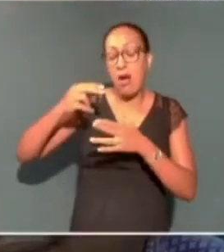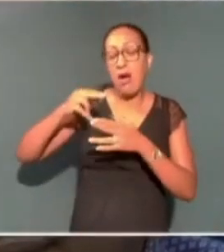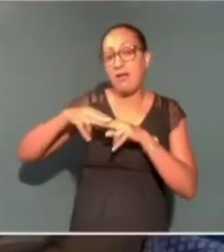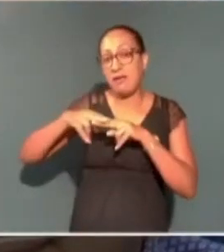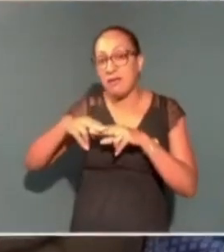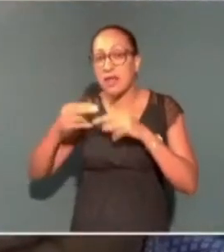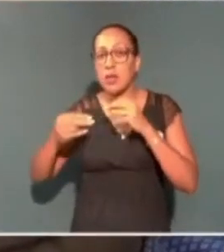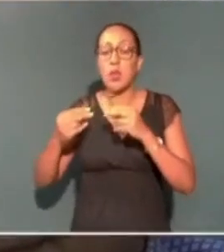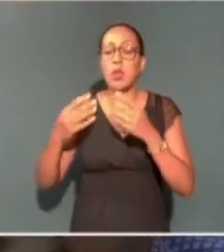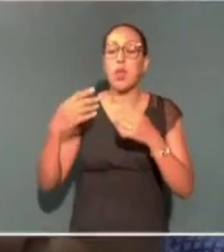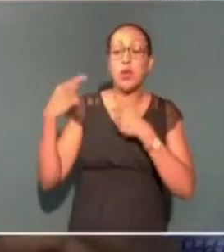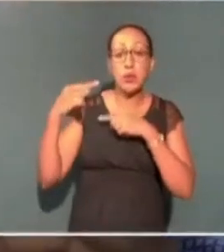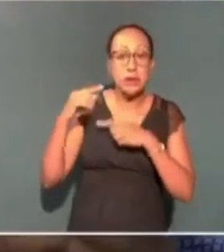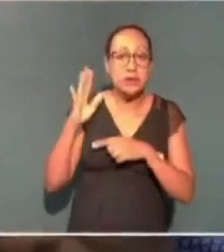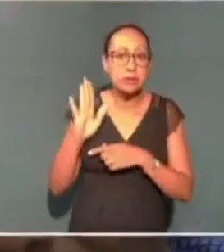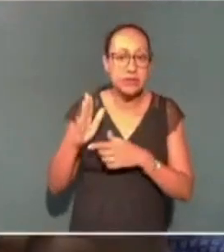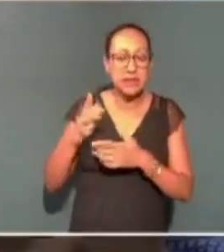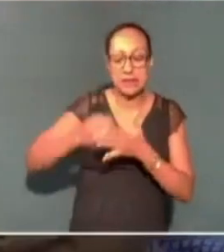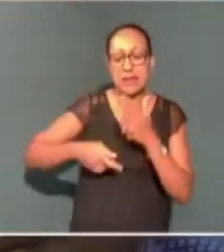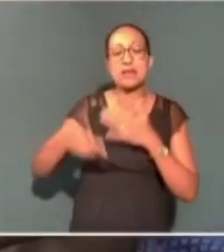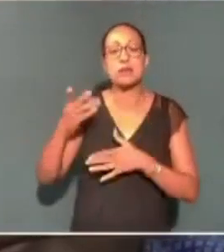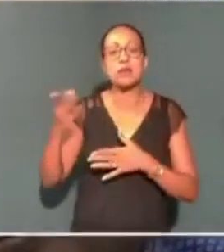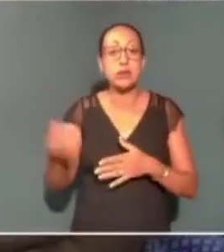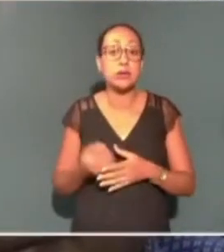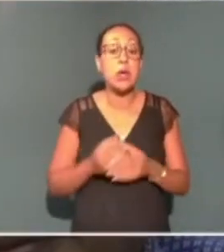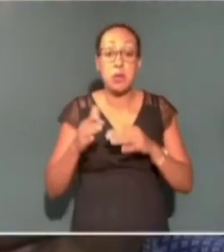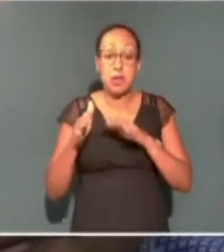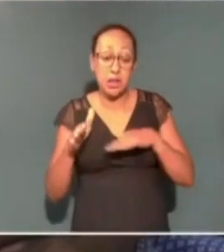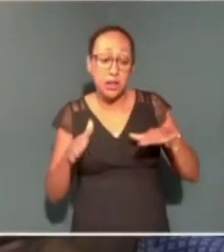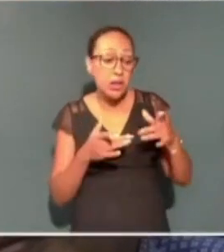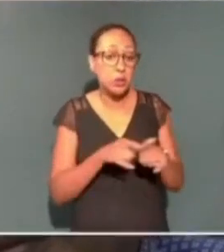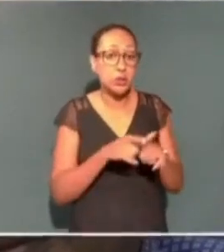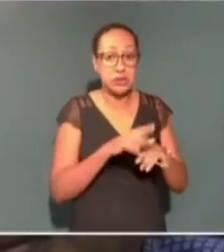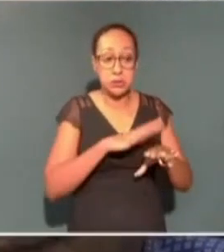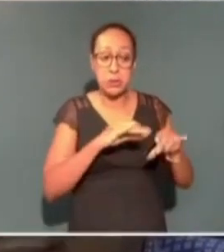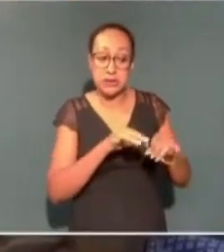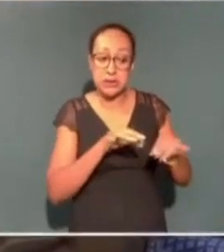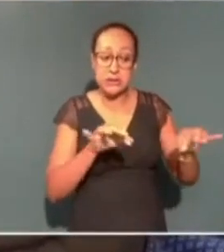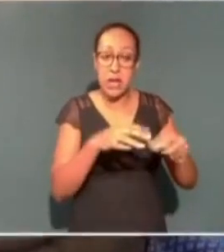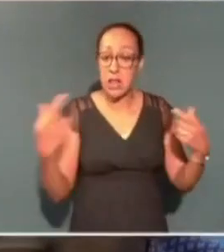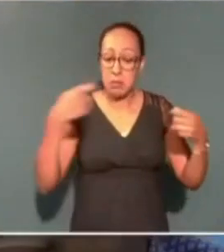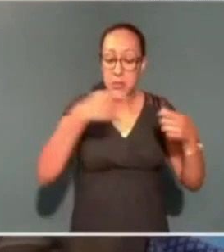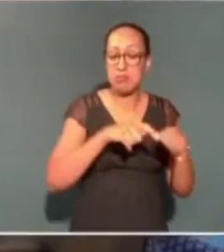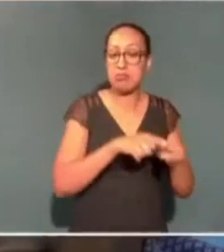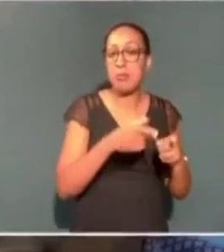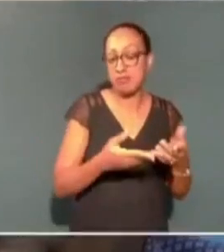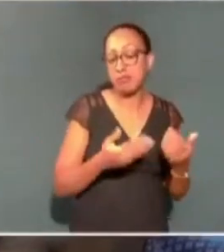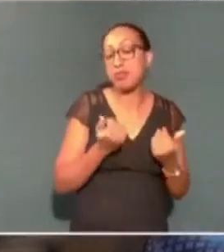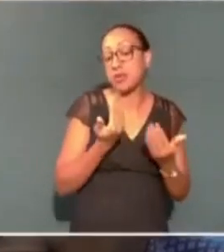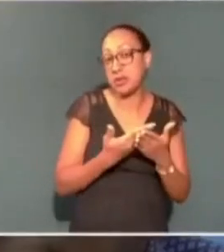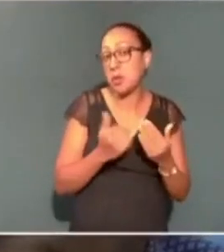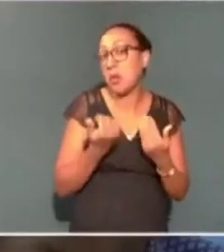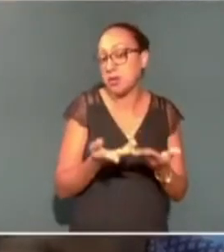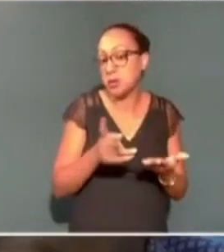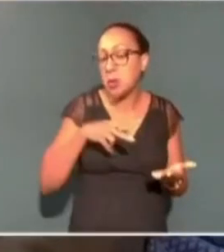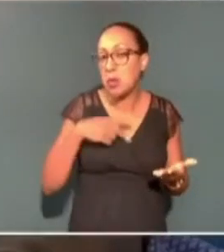peut jouer. Voilà pourquoi cette proposition, je voulais l'expliciter, est prévue dans les préconisations. Voir comment